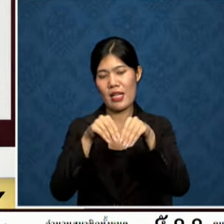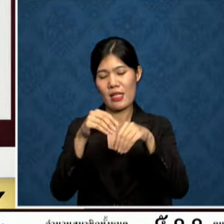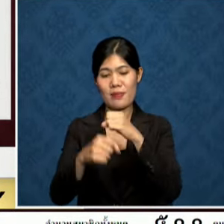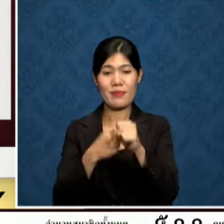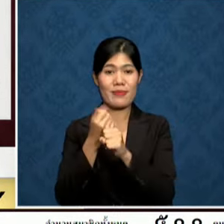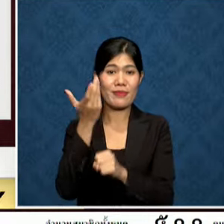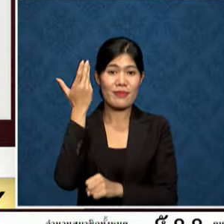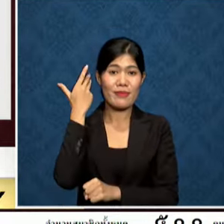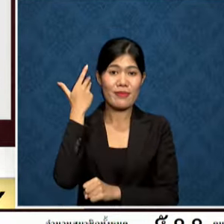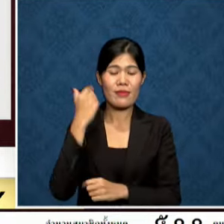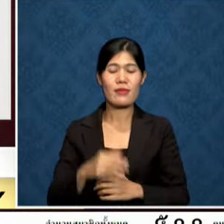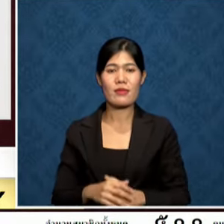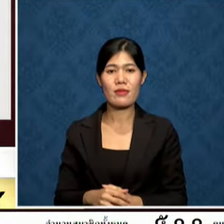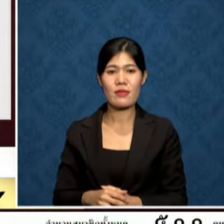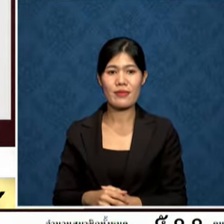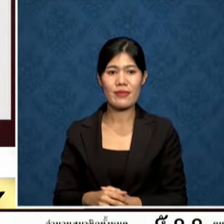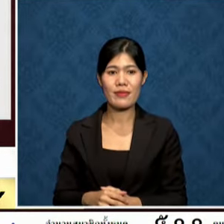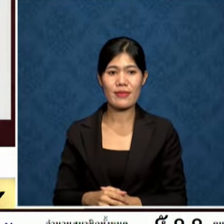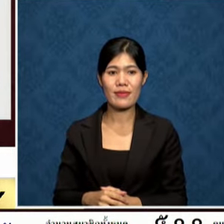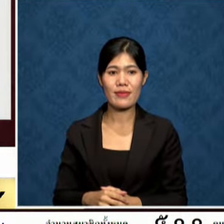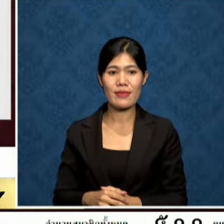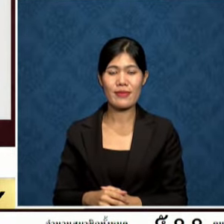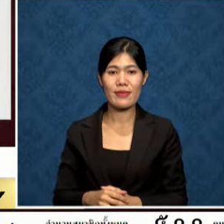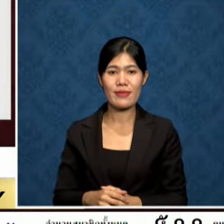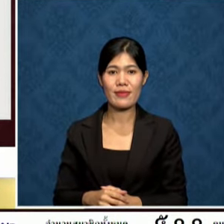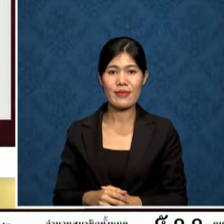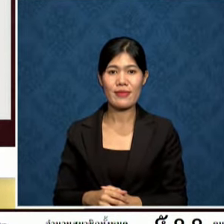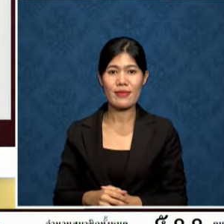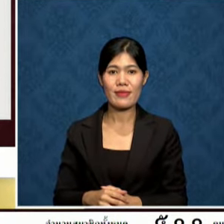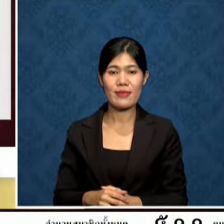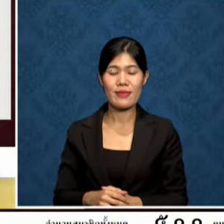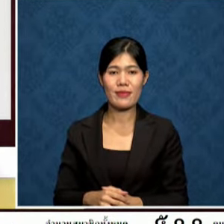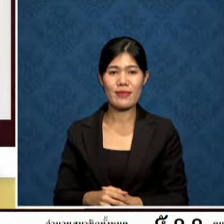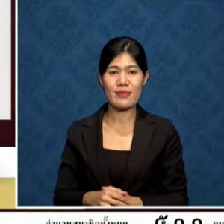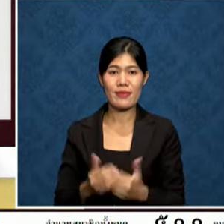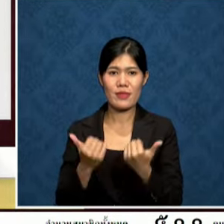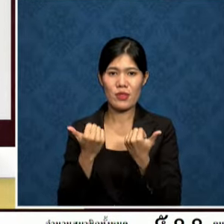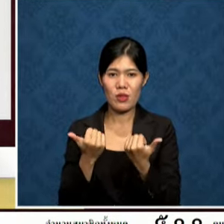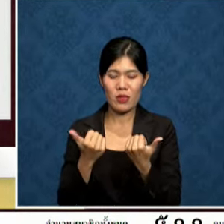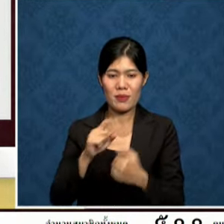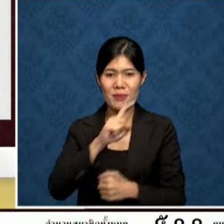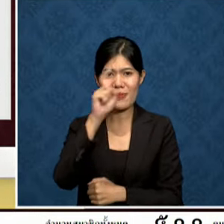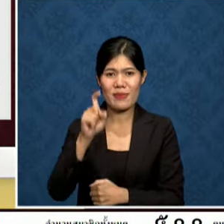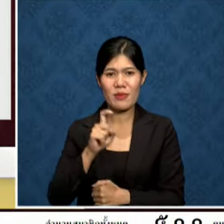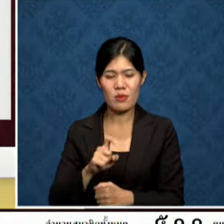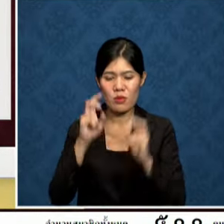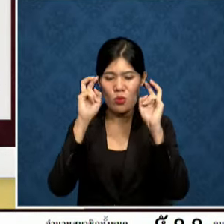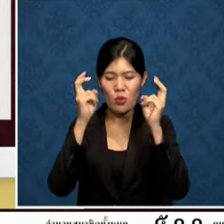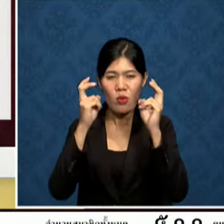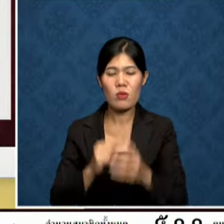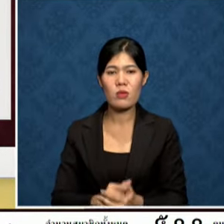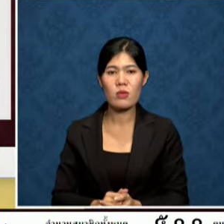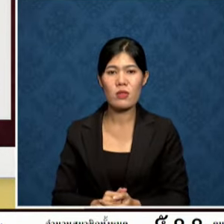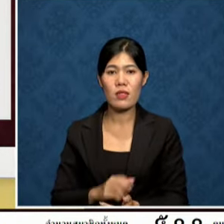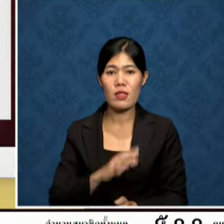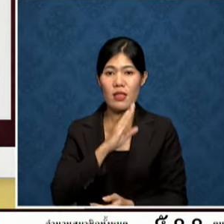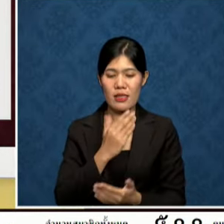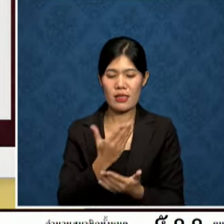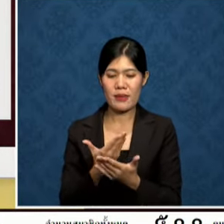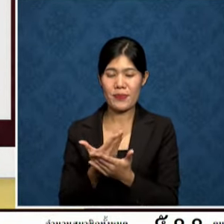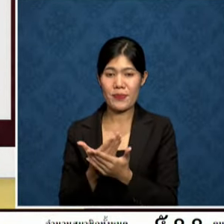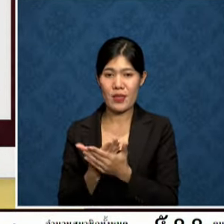ๆที่ผ่านมาค่ะแต่ยังไม่หมดเท่านั้นค่ะท่านประธานมันมีชนวนให้ชวนสงสัยอีกว่านอกจากจะยัดงบ